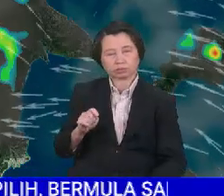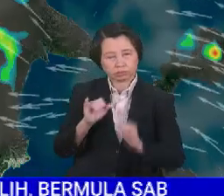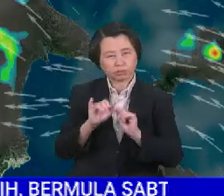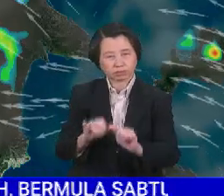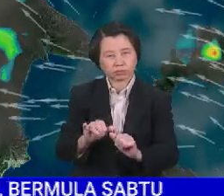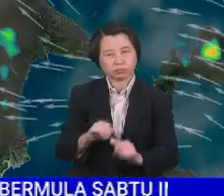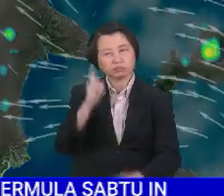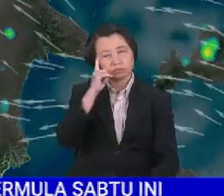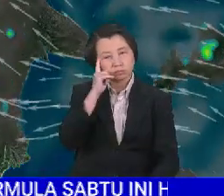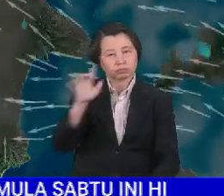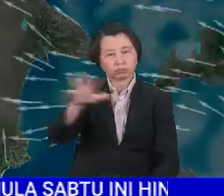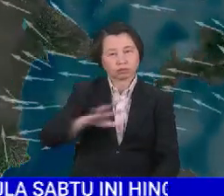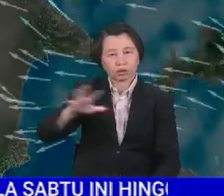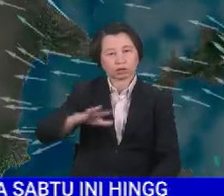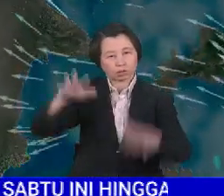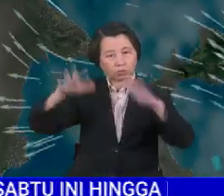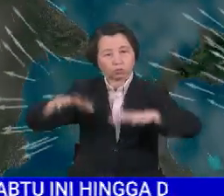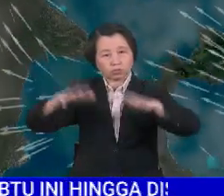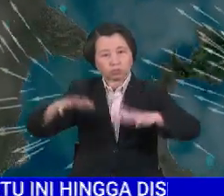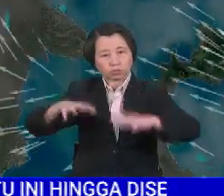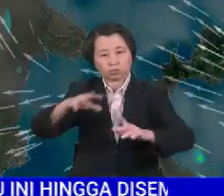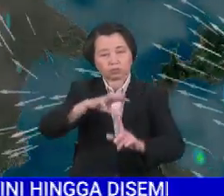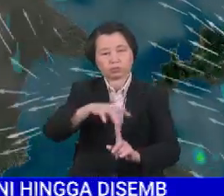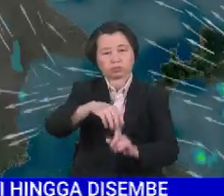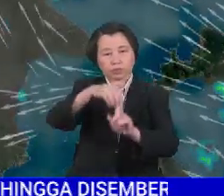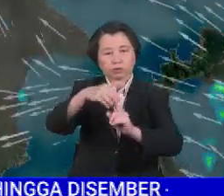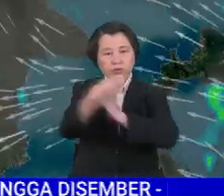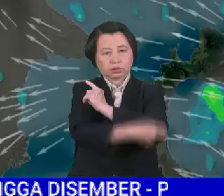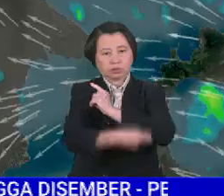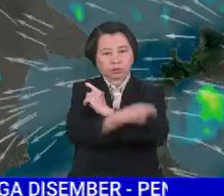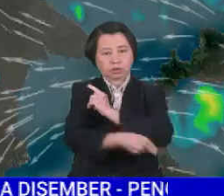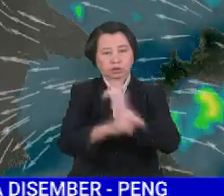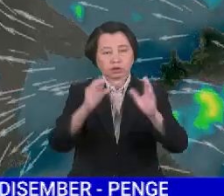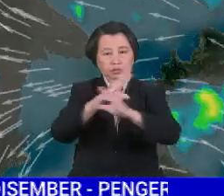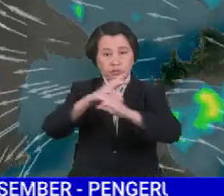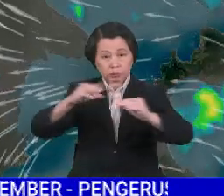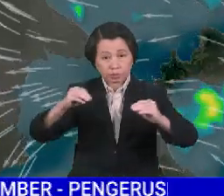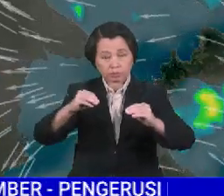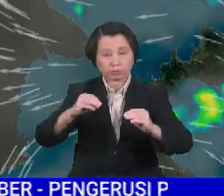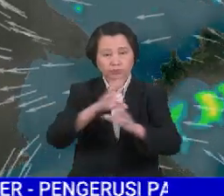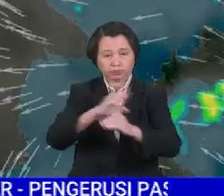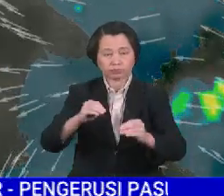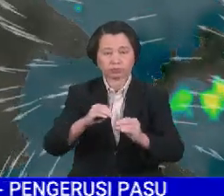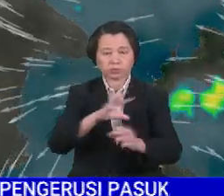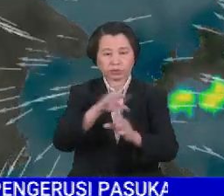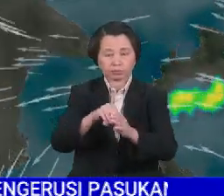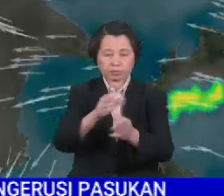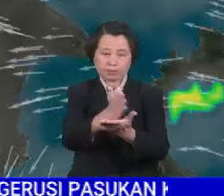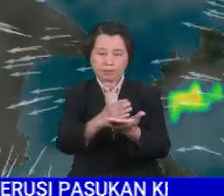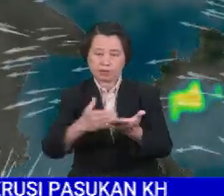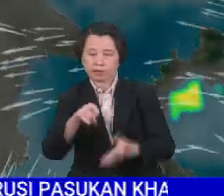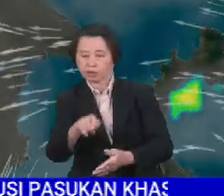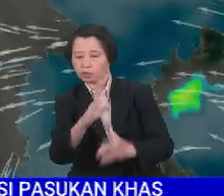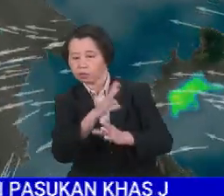masih lagi menjangkakan keadaan yang lembap, terutamanya melibatkan negeri Sarawak yang ianya melibatkan